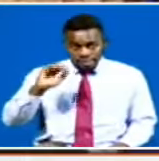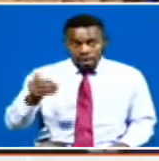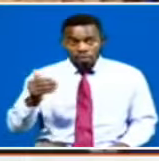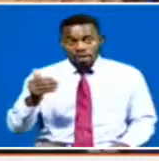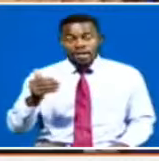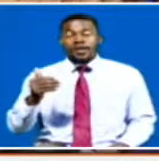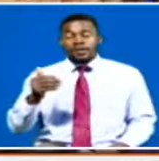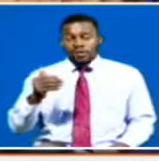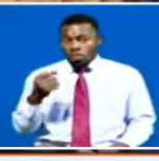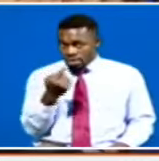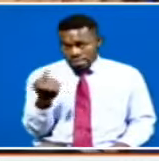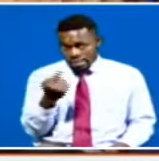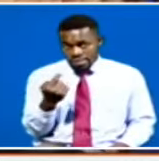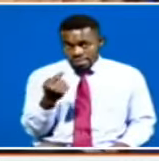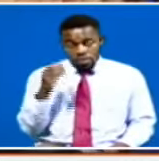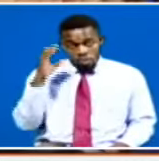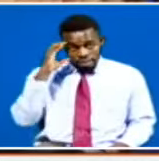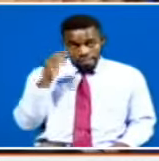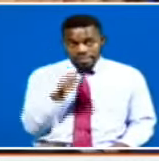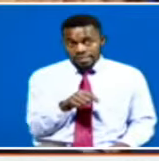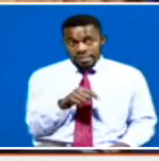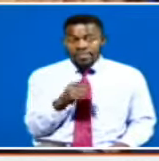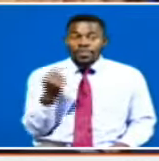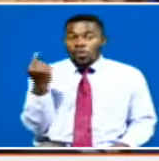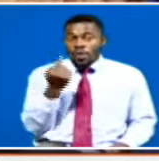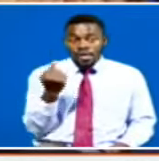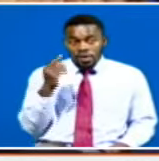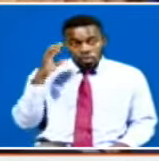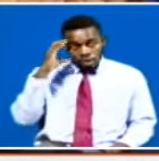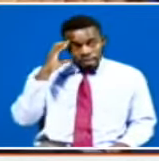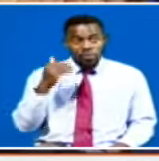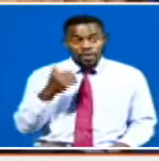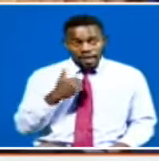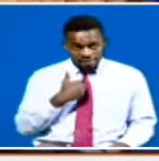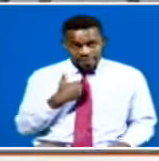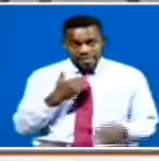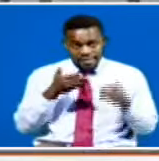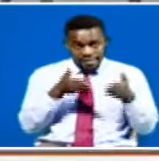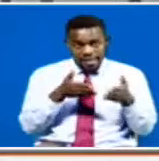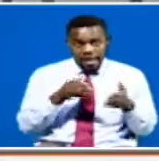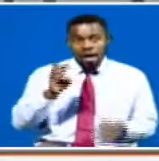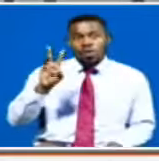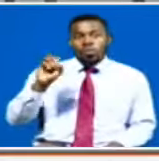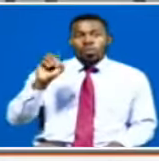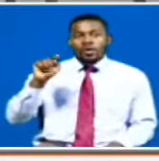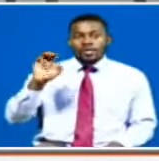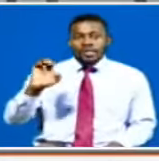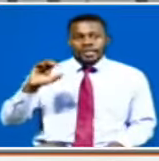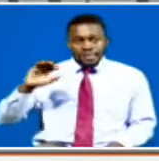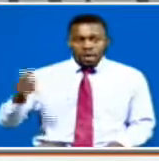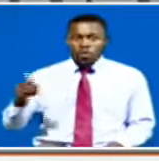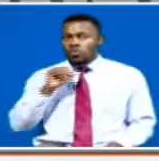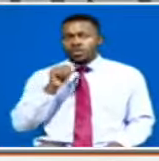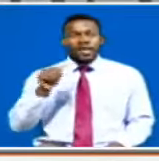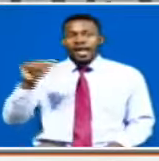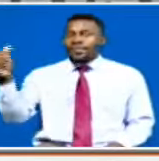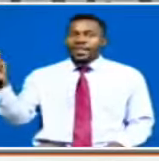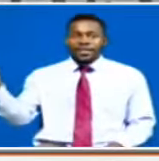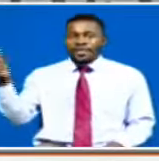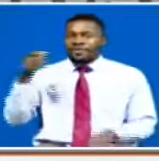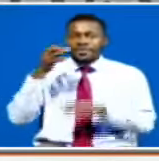Girls. And the campus, the only campus that we have is in Watertown. Vile vile shule ya kiufundi ya